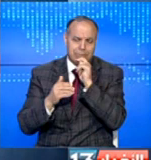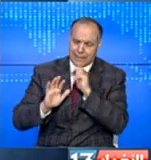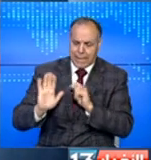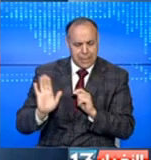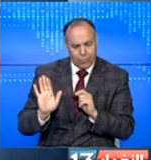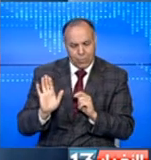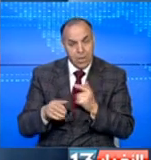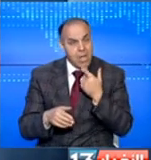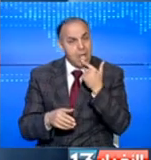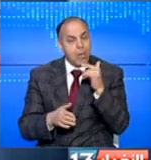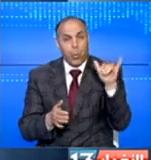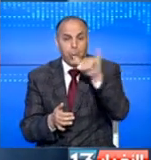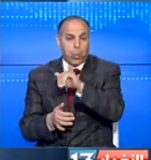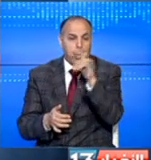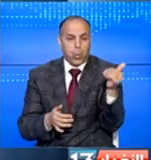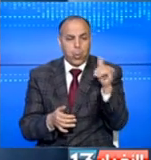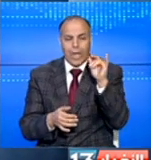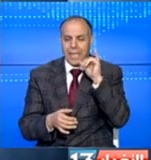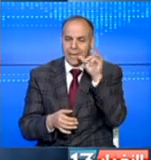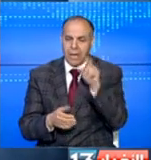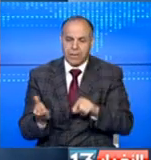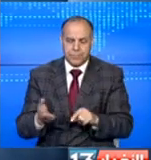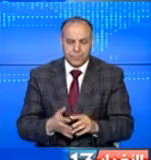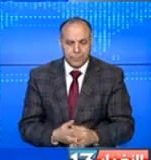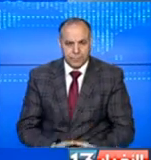التونسي أمام الرحلات القادمة من إيطاليا.